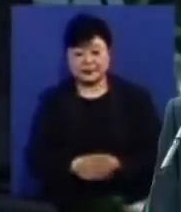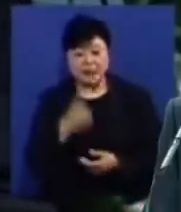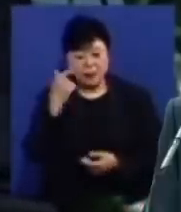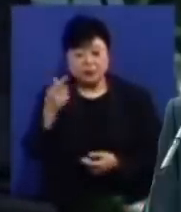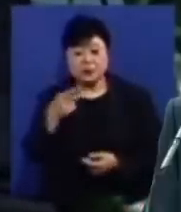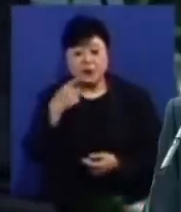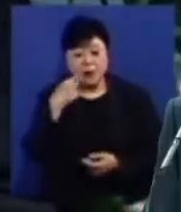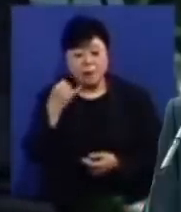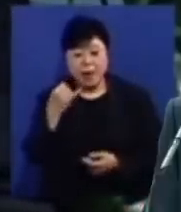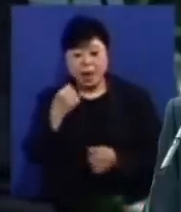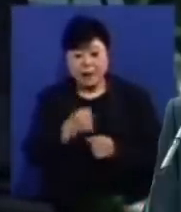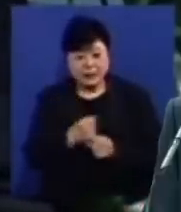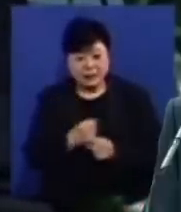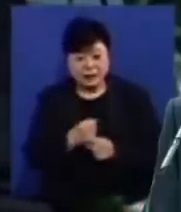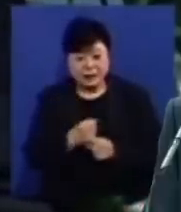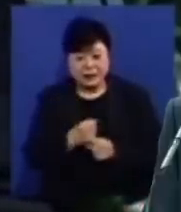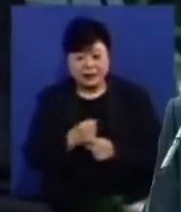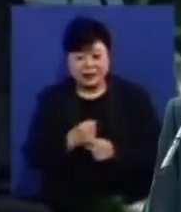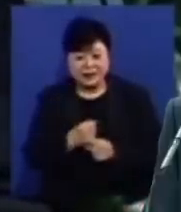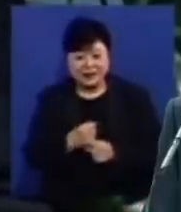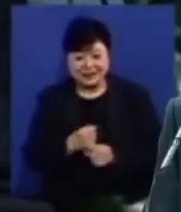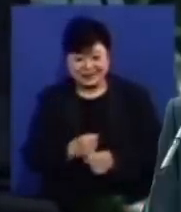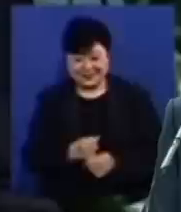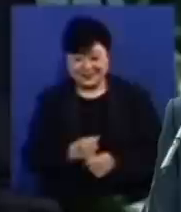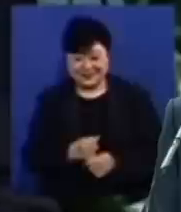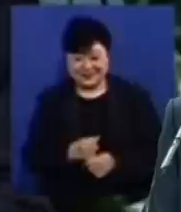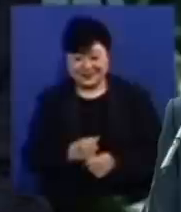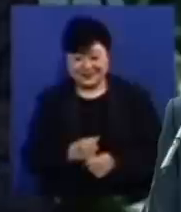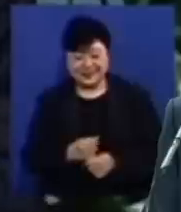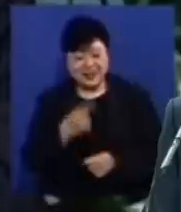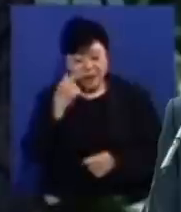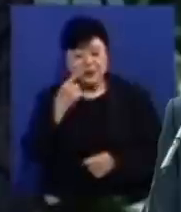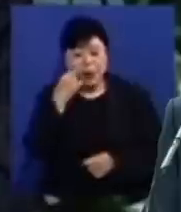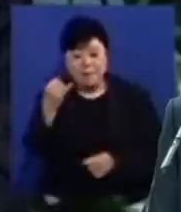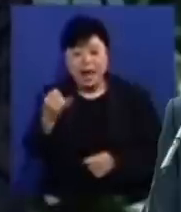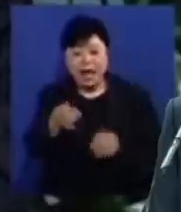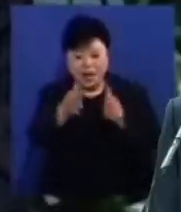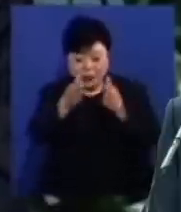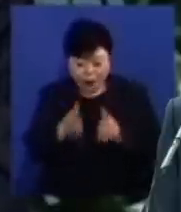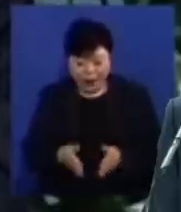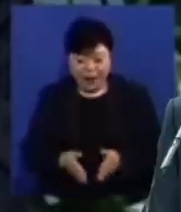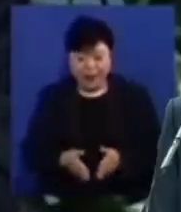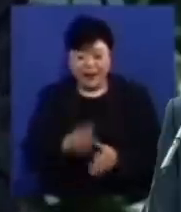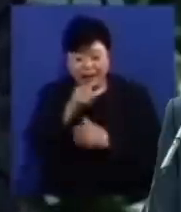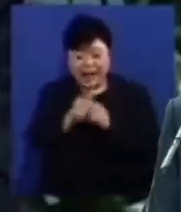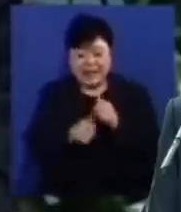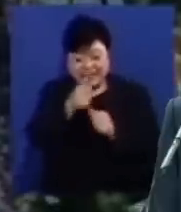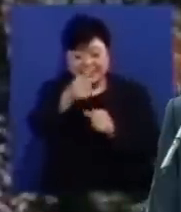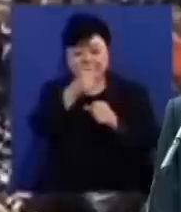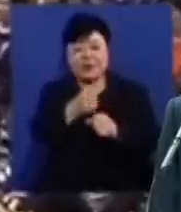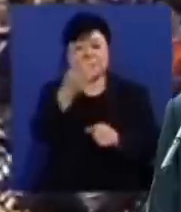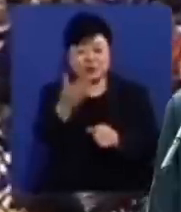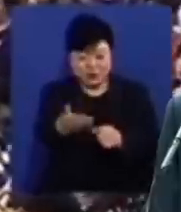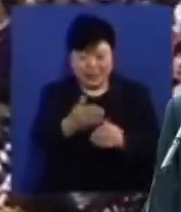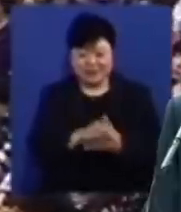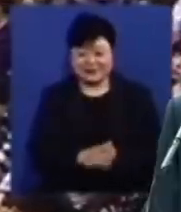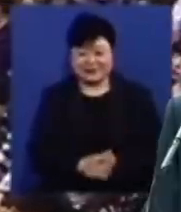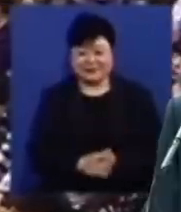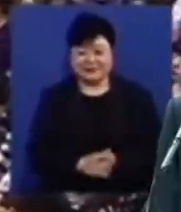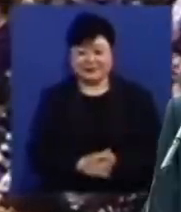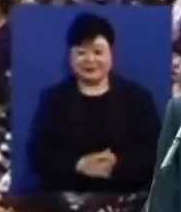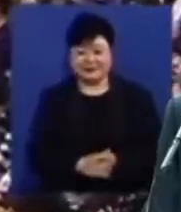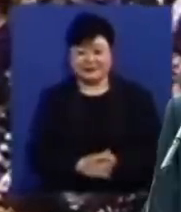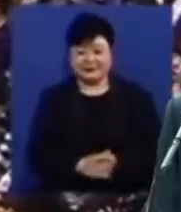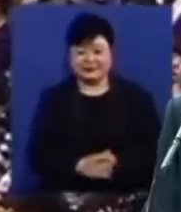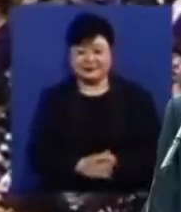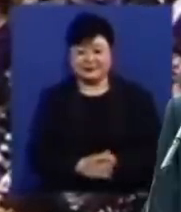아버지 어머니가 만들었지 무슨 하나님이 만들었나. 아버지 어머니를 통해서 하나님이 만드신 것입니다.